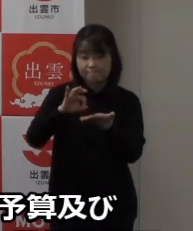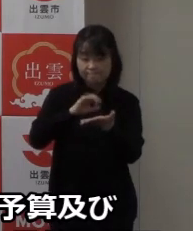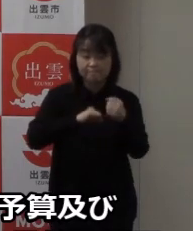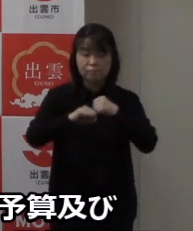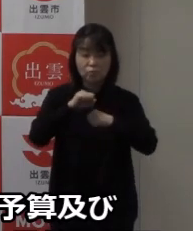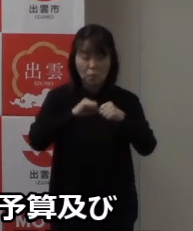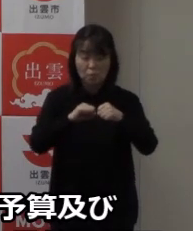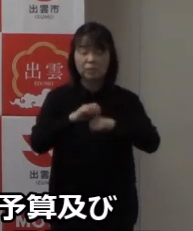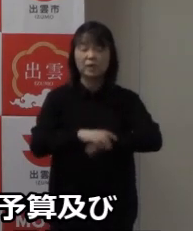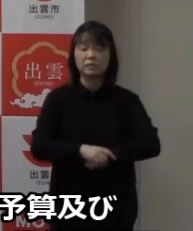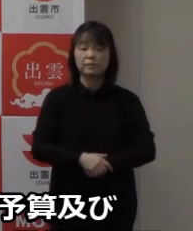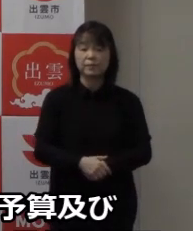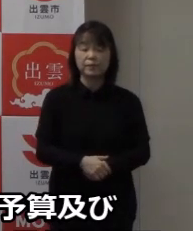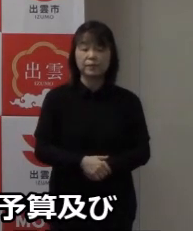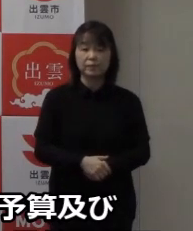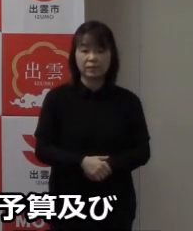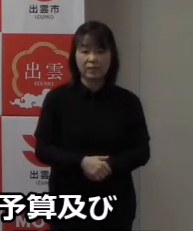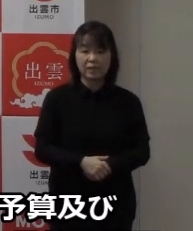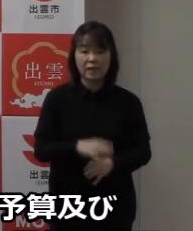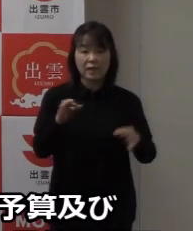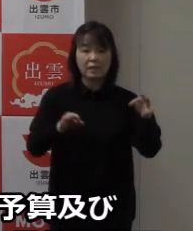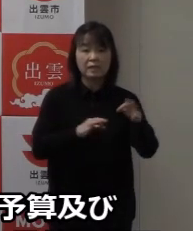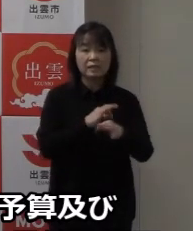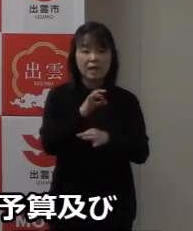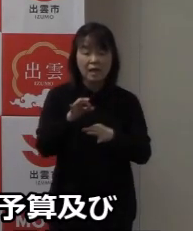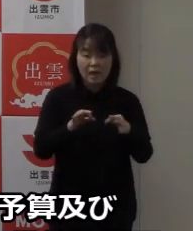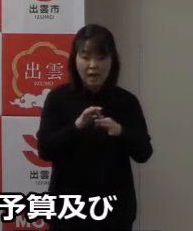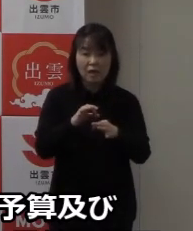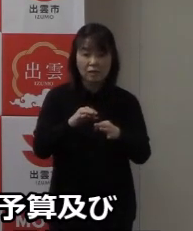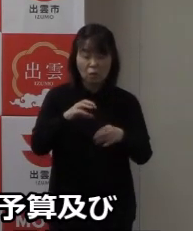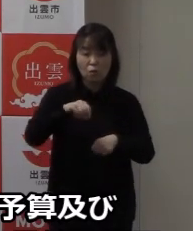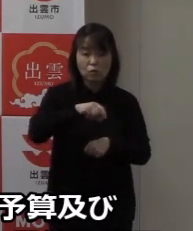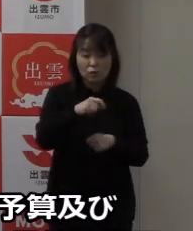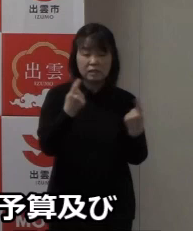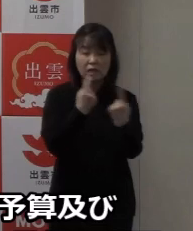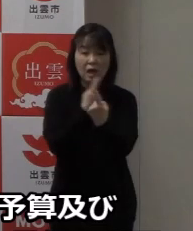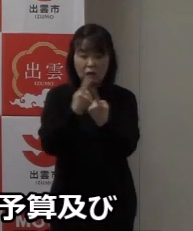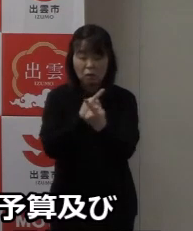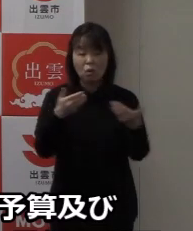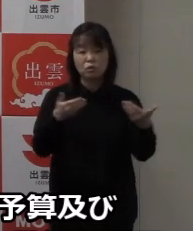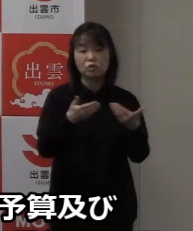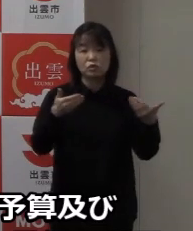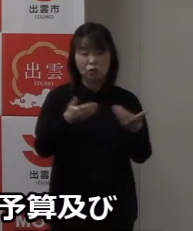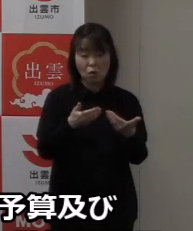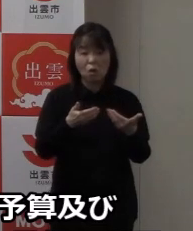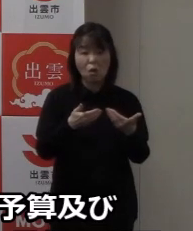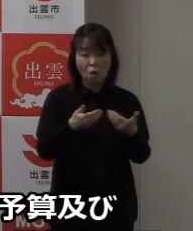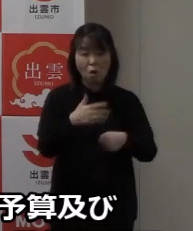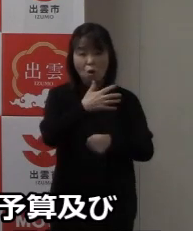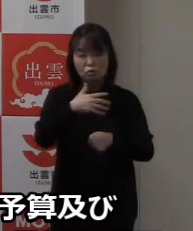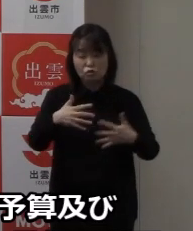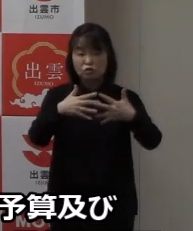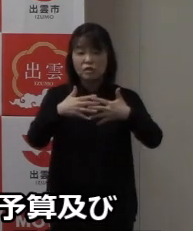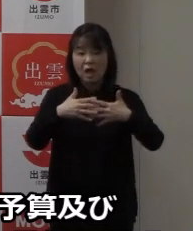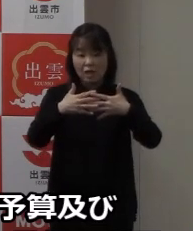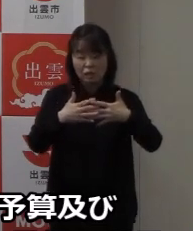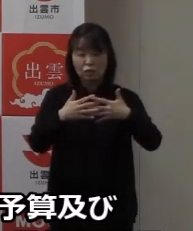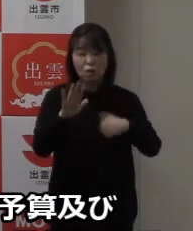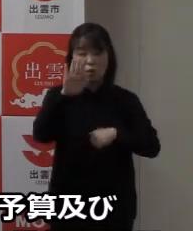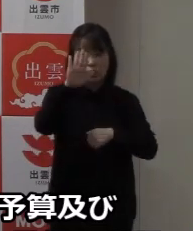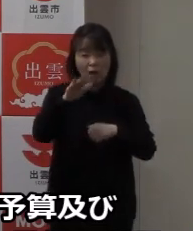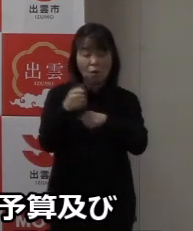っております。その他、県営の土地改良事業であったり、水産の未来応援事業と取り組